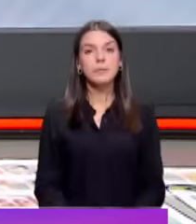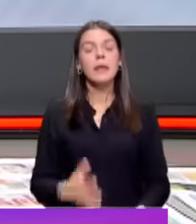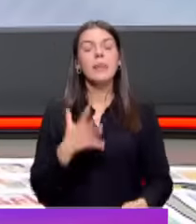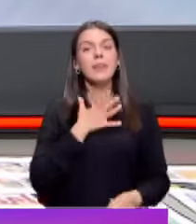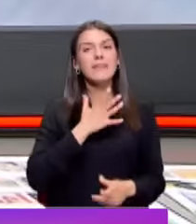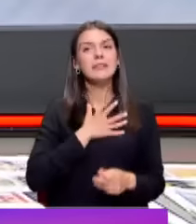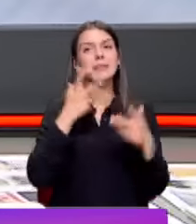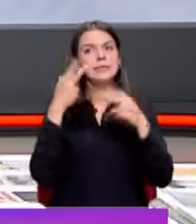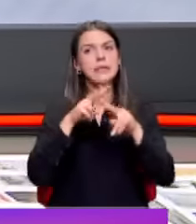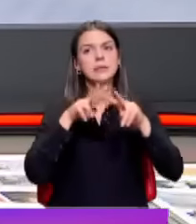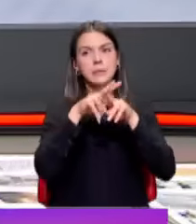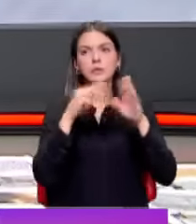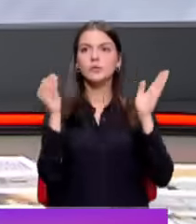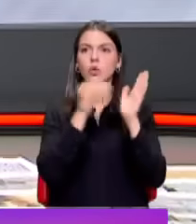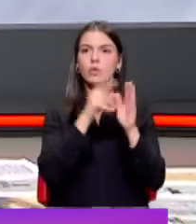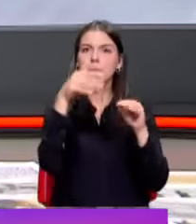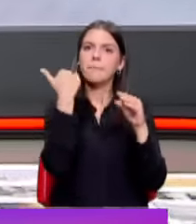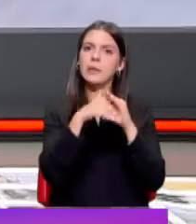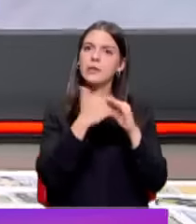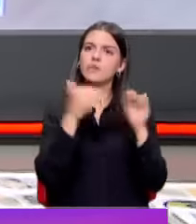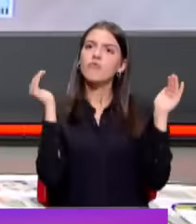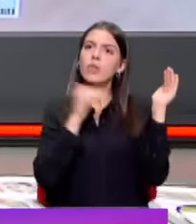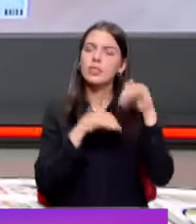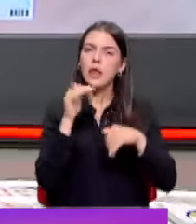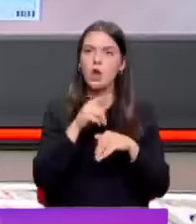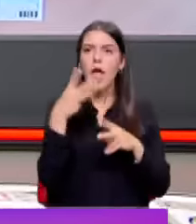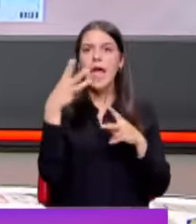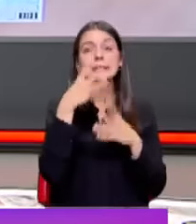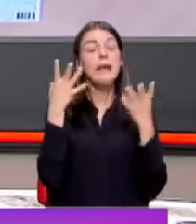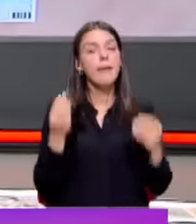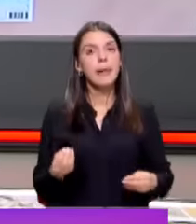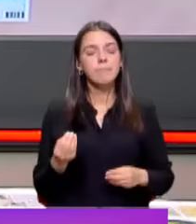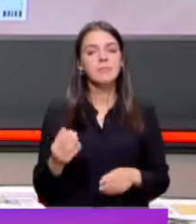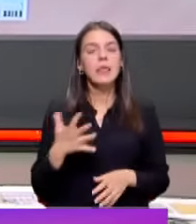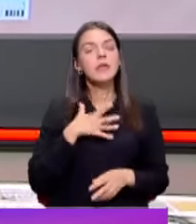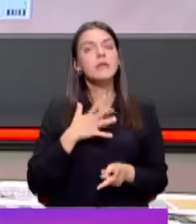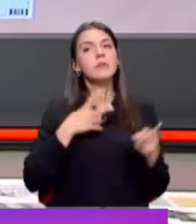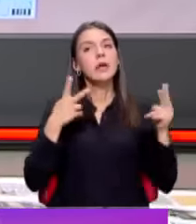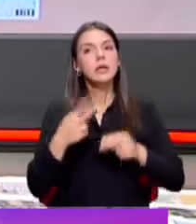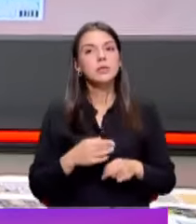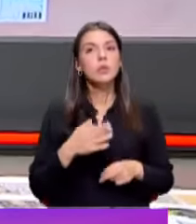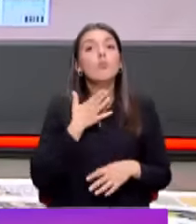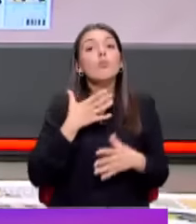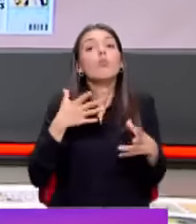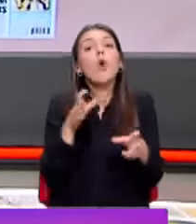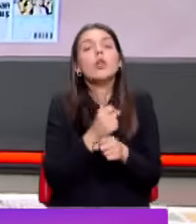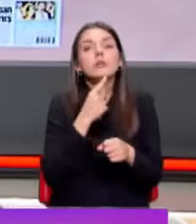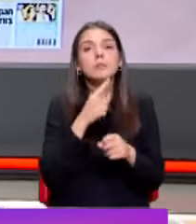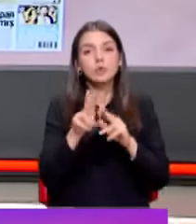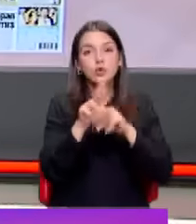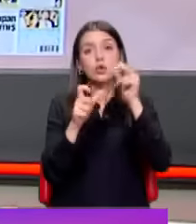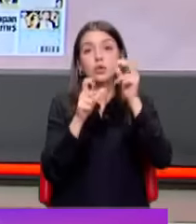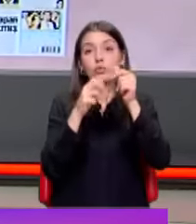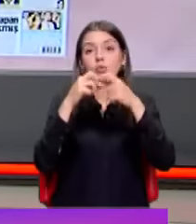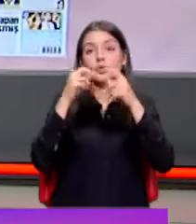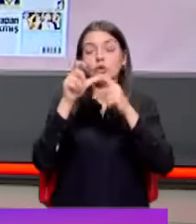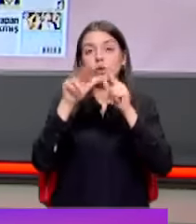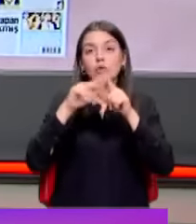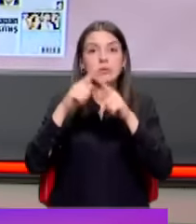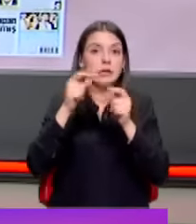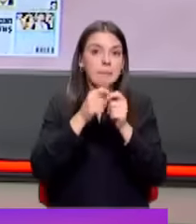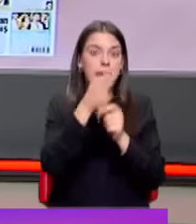Nefesimiz kesildi başlığını attık. Mesajlarınız da geliyor. Ezgi Hanım, nefesimiz kesildi, boğuluyoruz demiş Kürşat Ulusoy gönderdiği